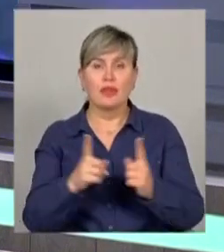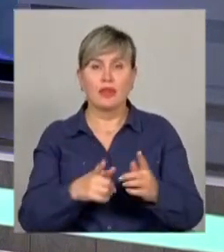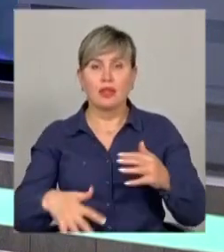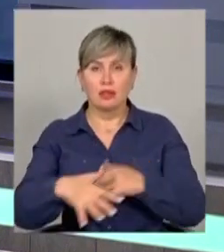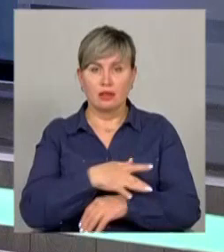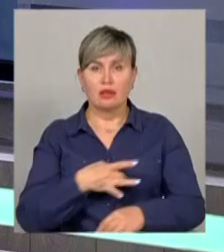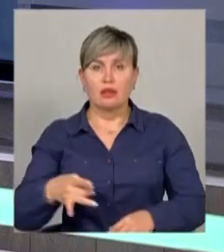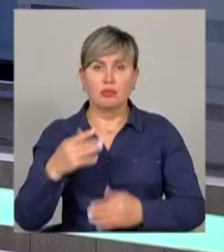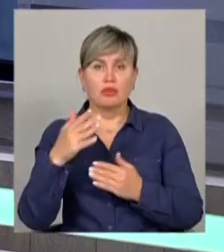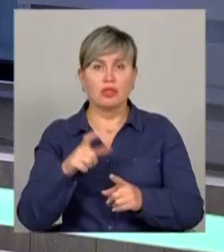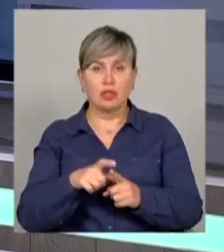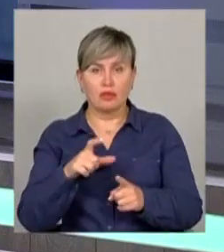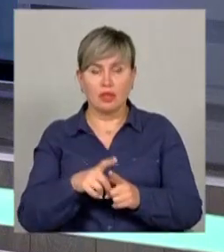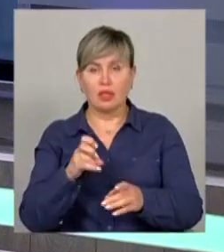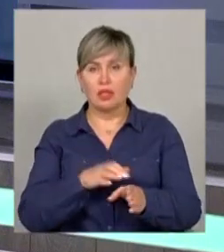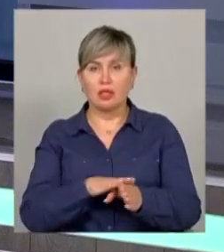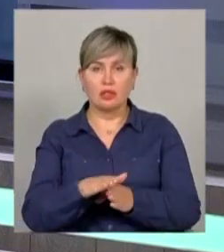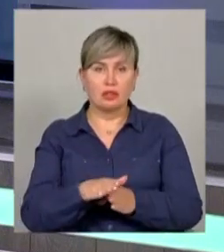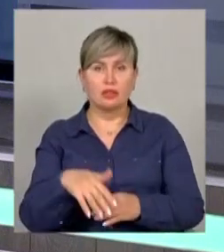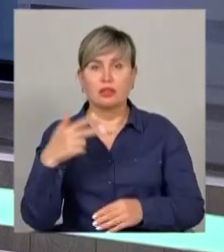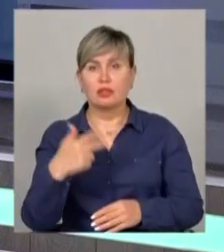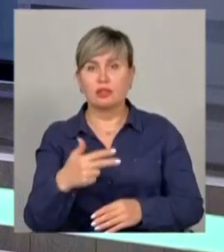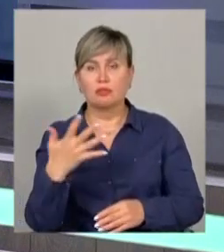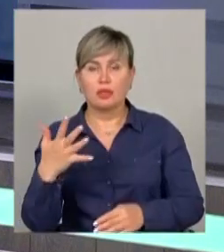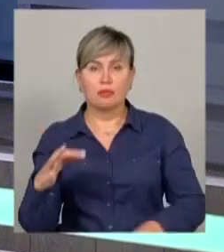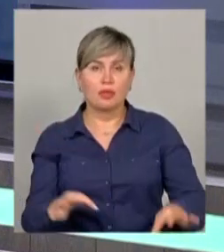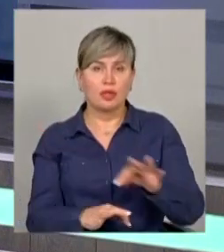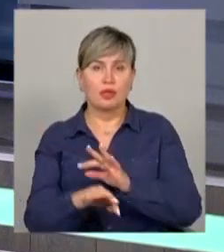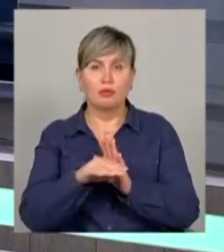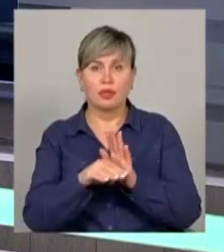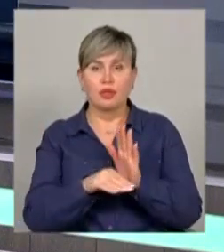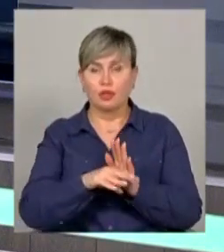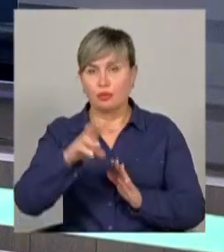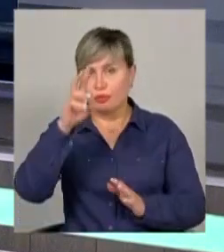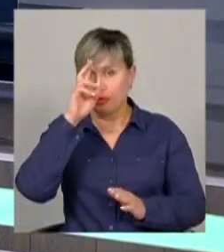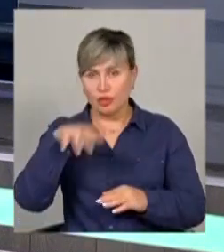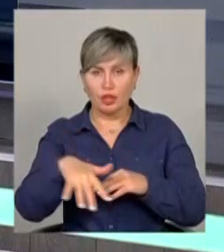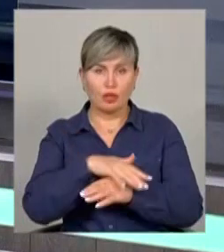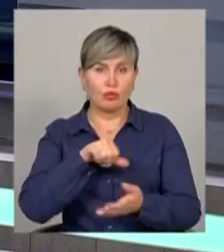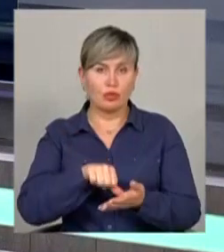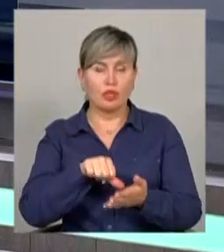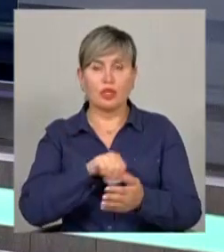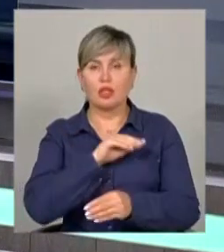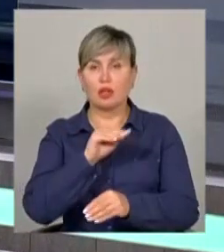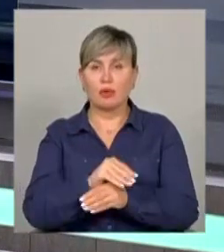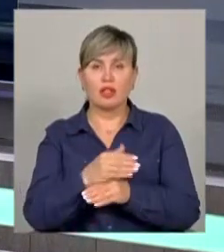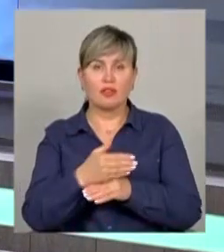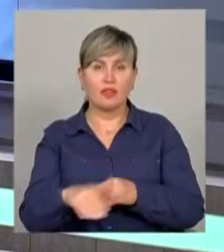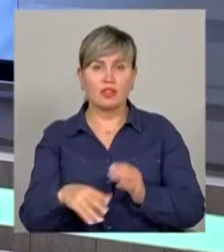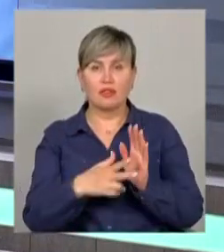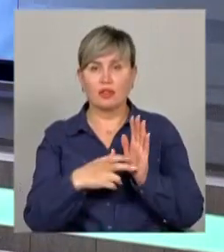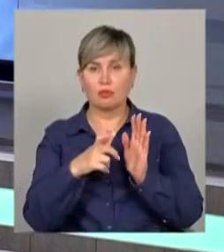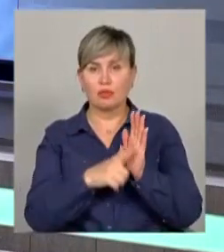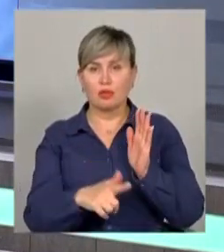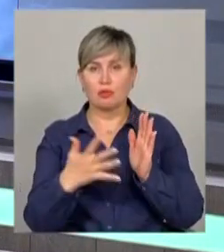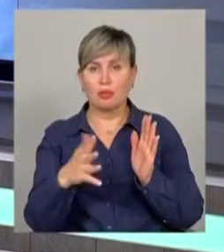района. По его словам, на реализацию 35 проектов программы «Бюджет народного участия» дополнительно выделено